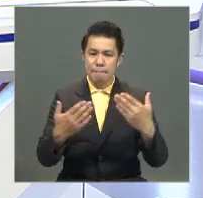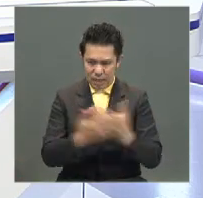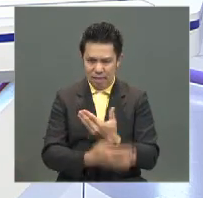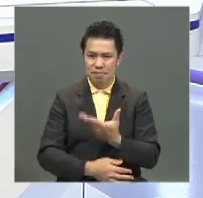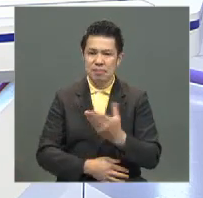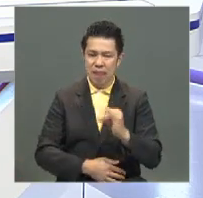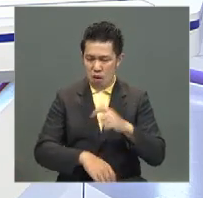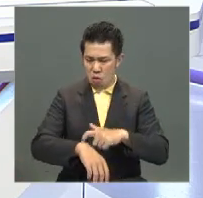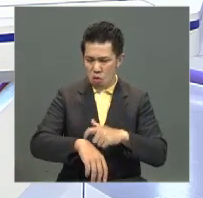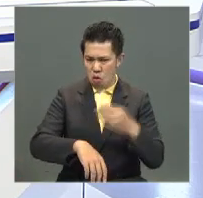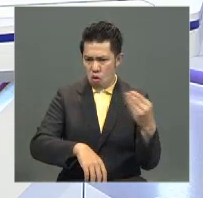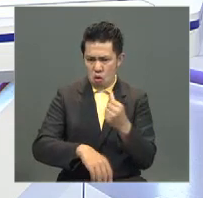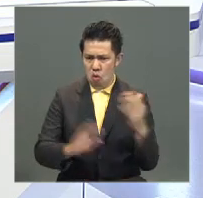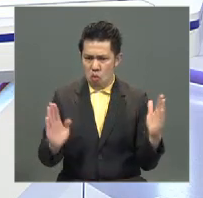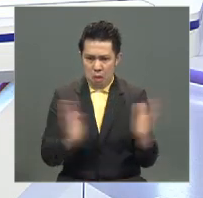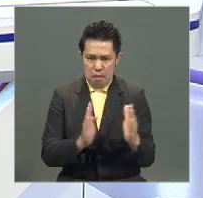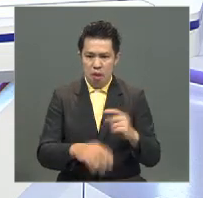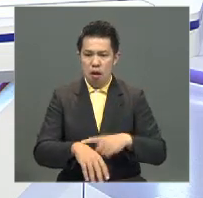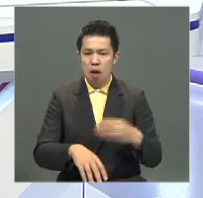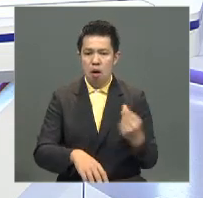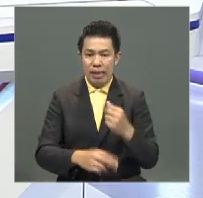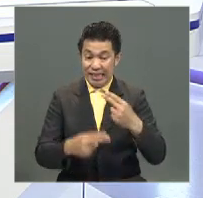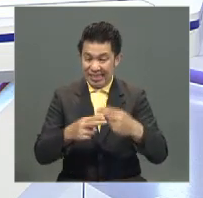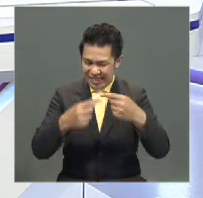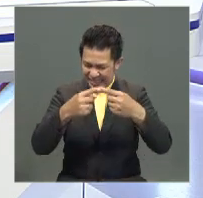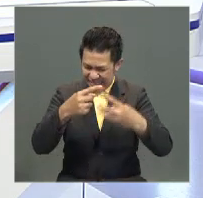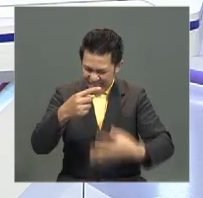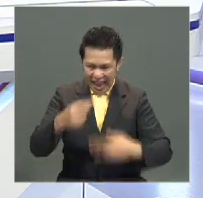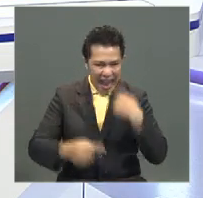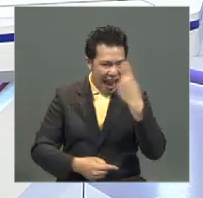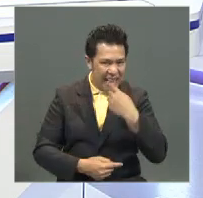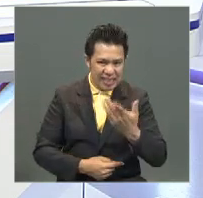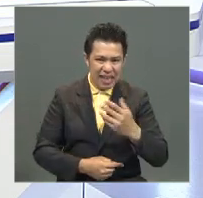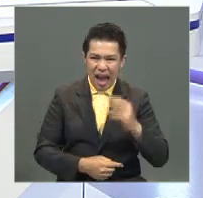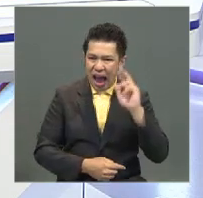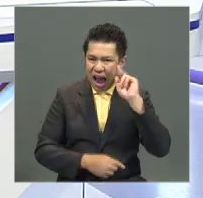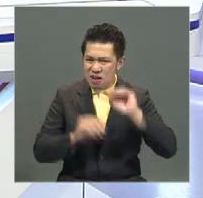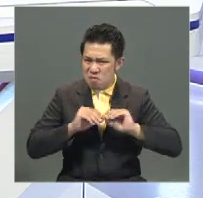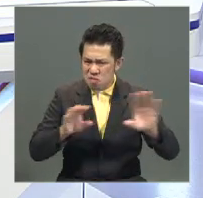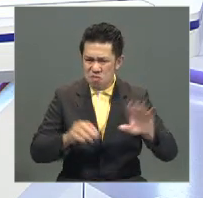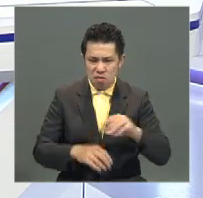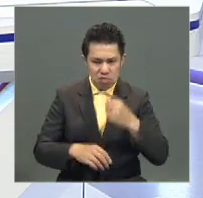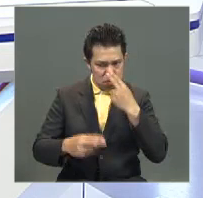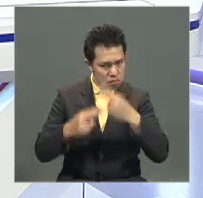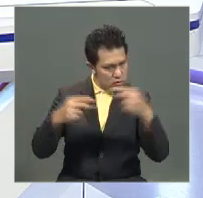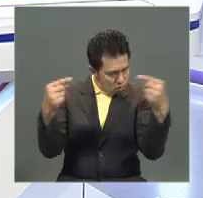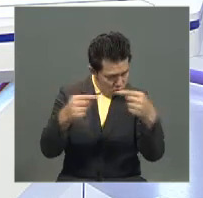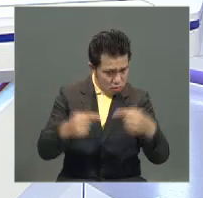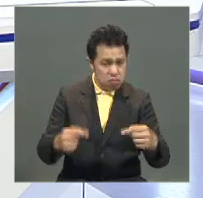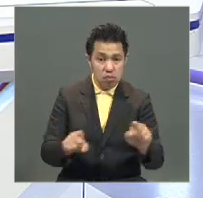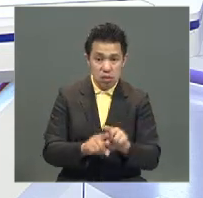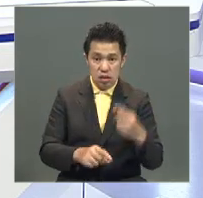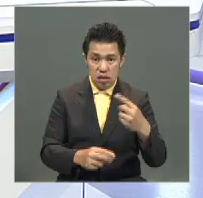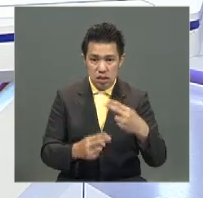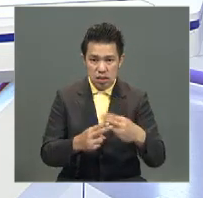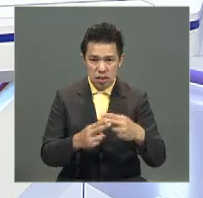รบอกอาจจะต้องเร็วขึ้นเนี่ยนะครับหลายชื่อออกมานะช่วงเวลานี้นะครับแต่สื่อออกมาเนี่ยค่อนข้างตรงกันหลายชื่อเหมือนกันไม่ว่าจะเ